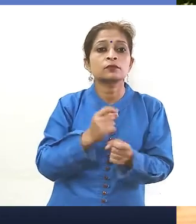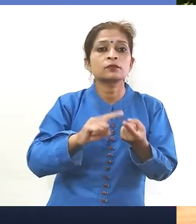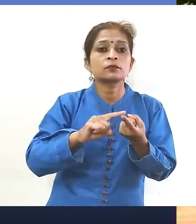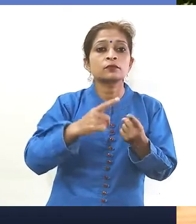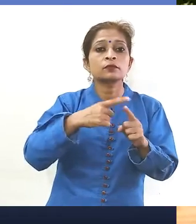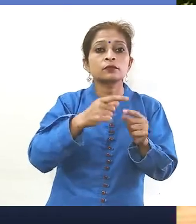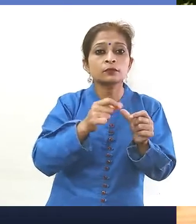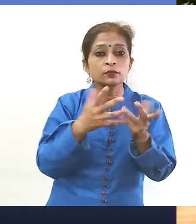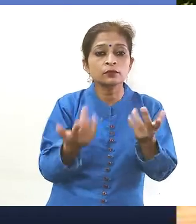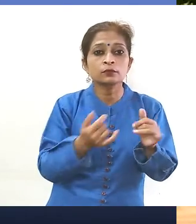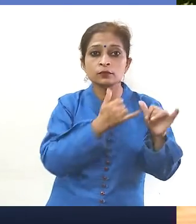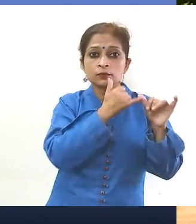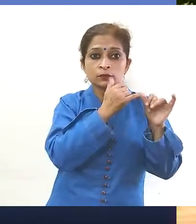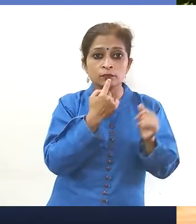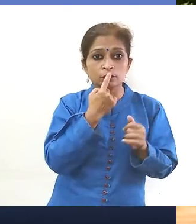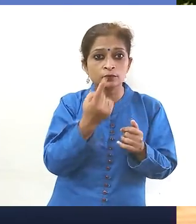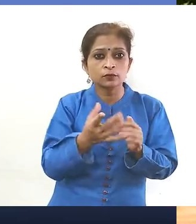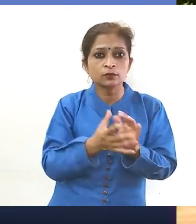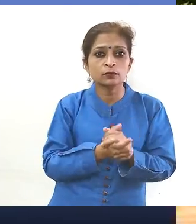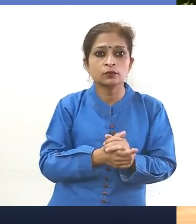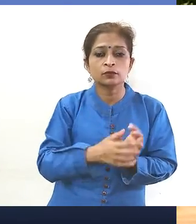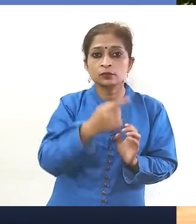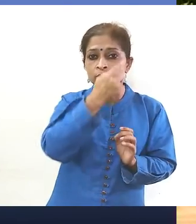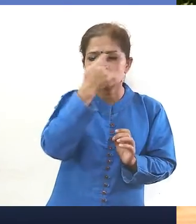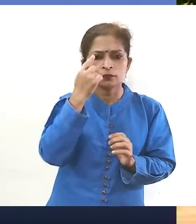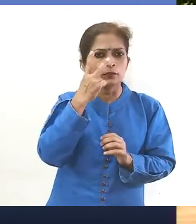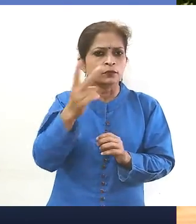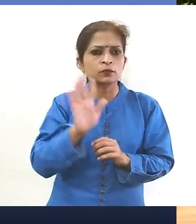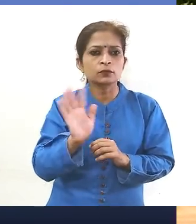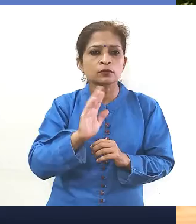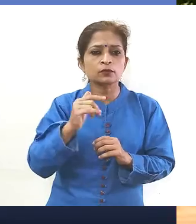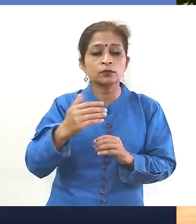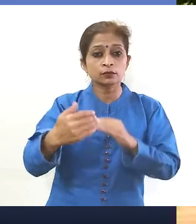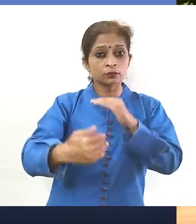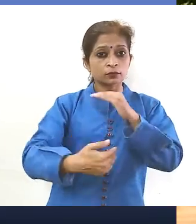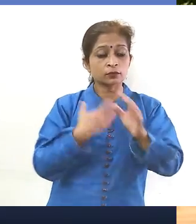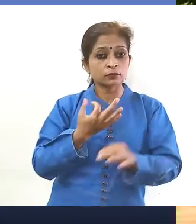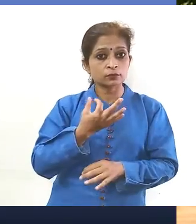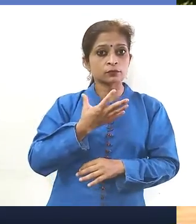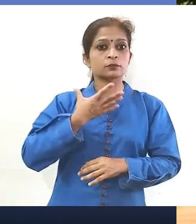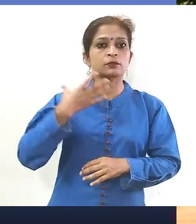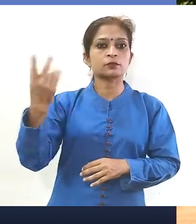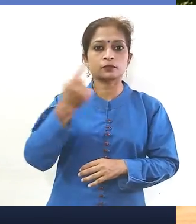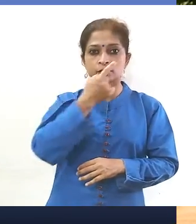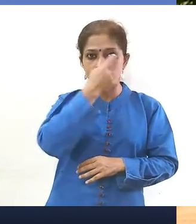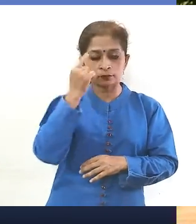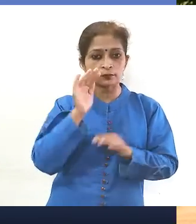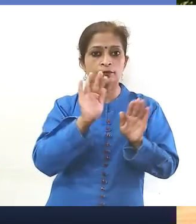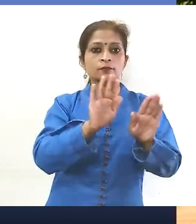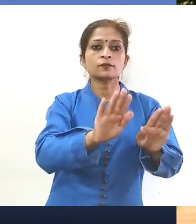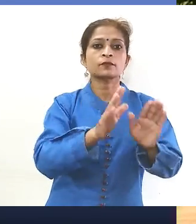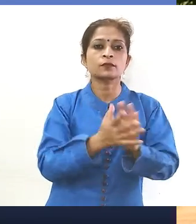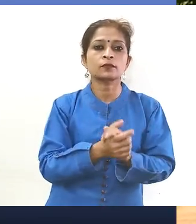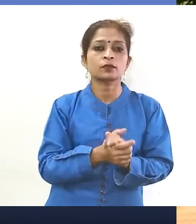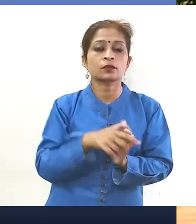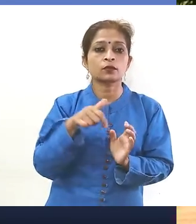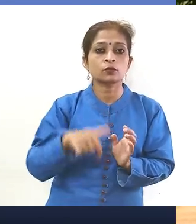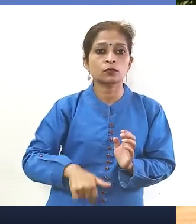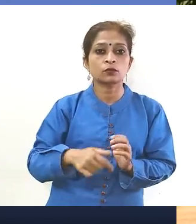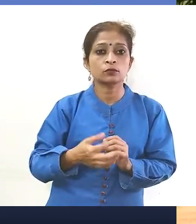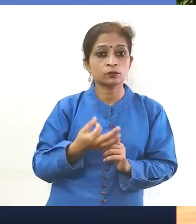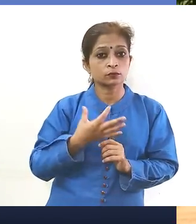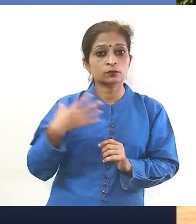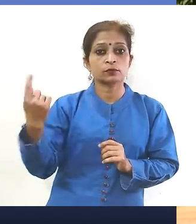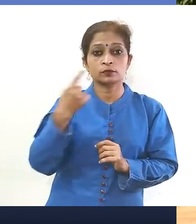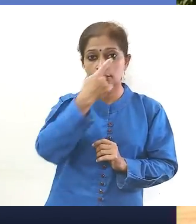चर्म चक्षुओं से मेरी महिमा तुम नहीं देख सकते, इसलिए मैं तुम्हें दिव्य चक्षु देता हूँ। और शिव भी हमारे त्रिनेत्रधारी हैं, उनको दिव्य